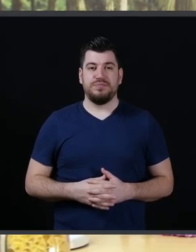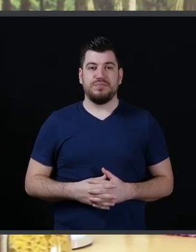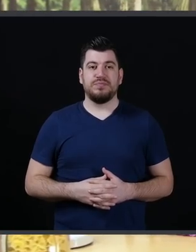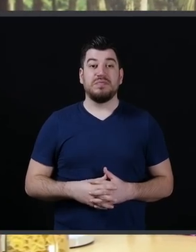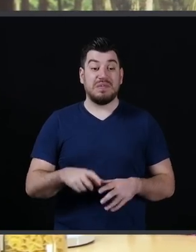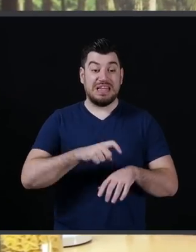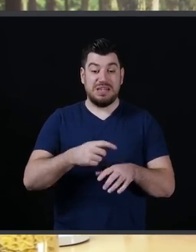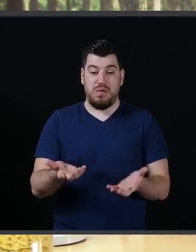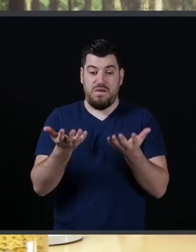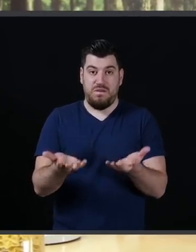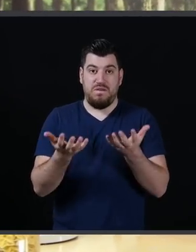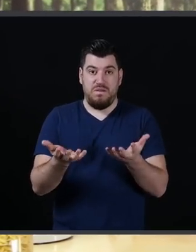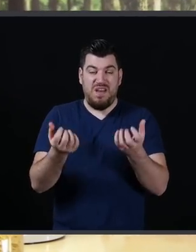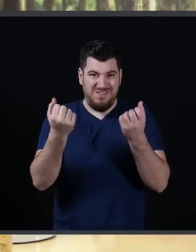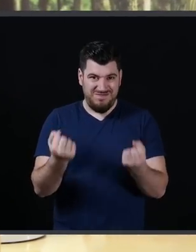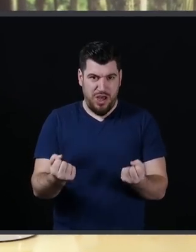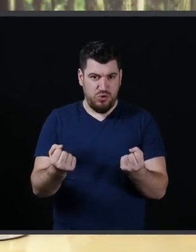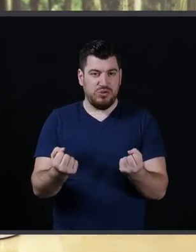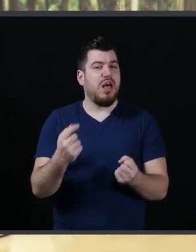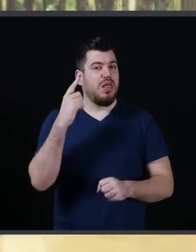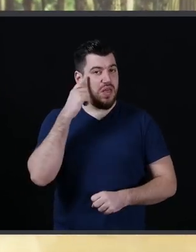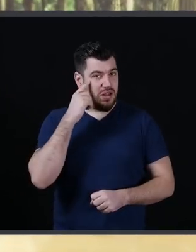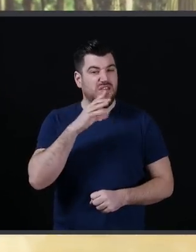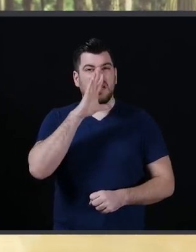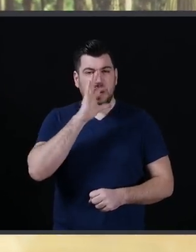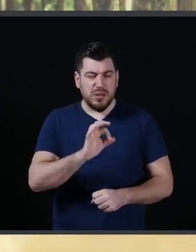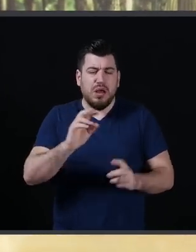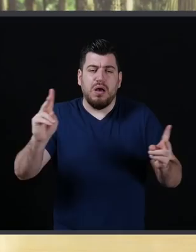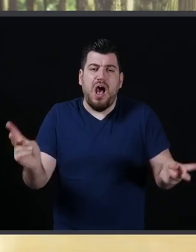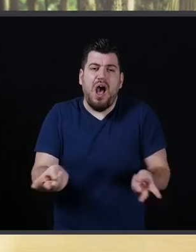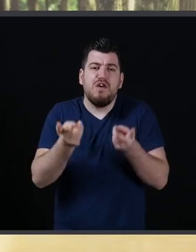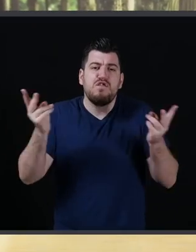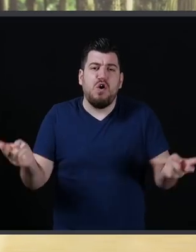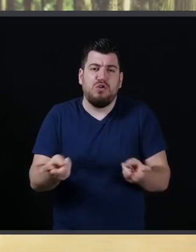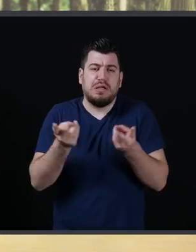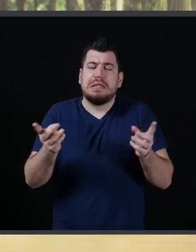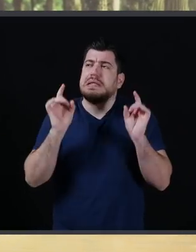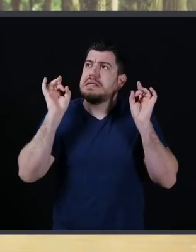но если вы в чайдере чайд представьте себе на тему. Вот просто